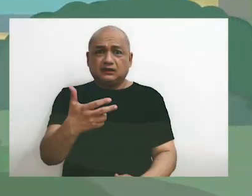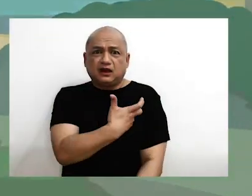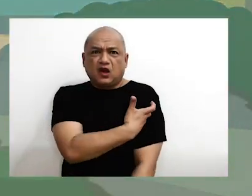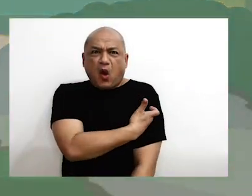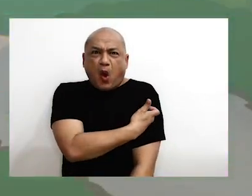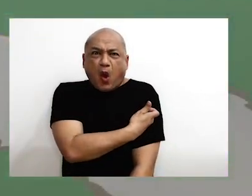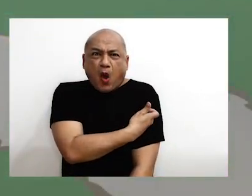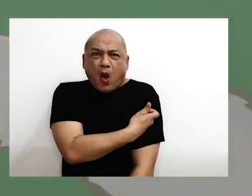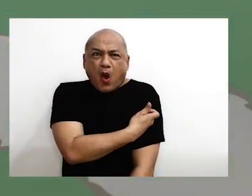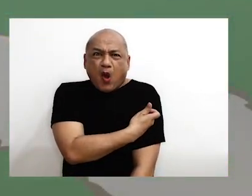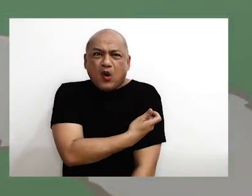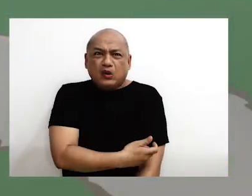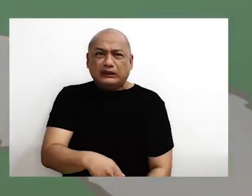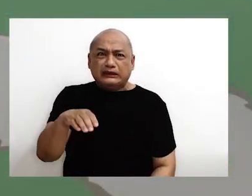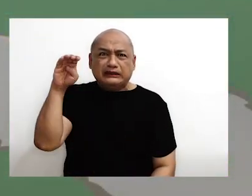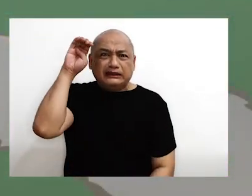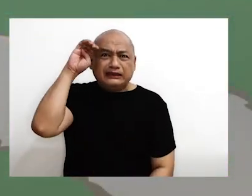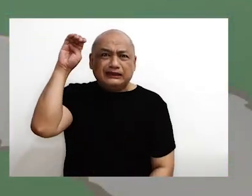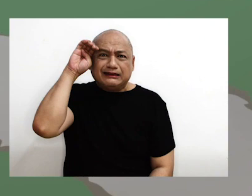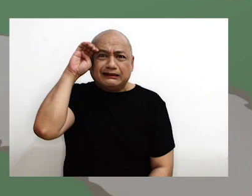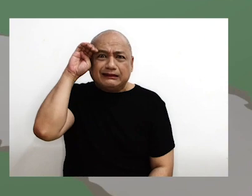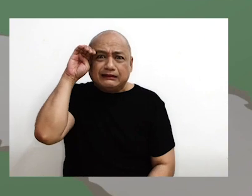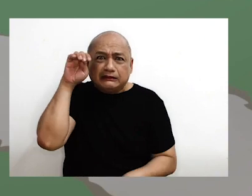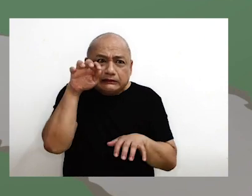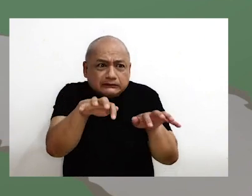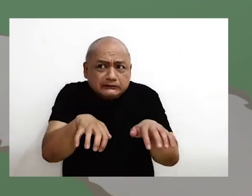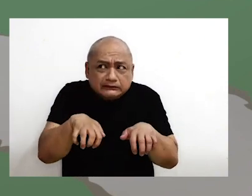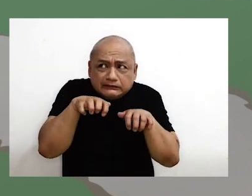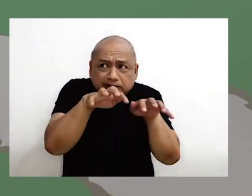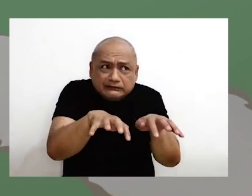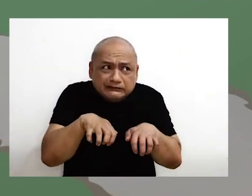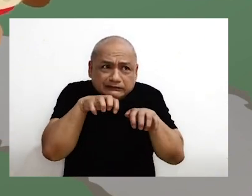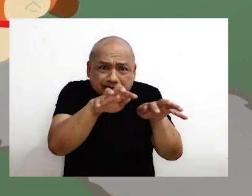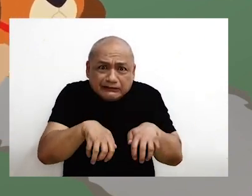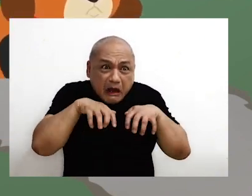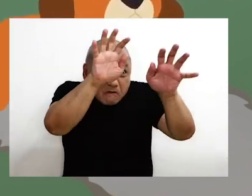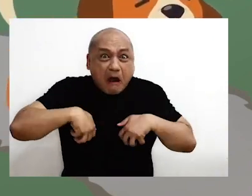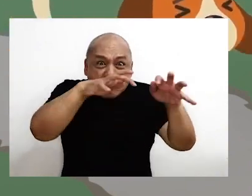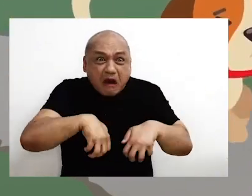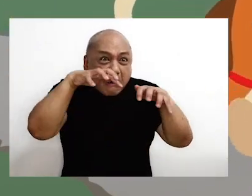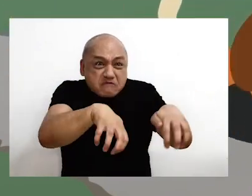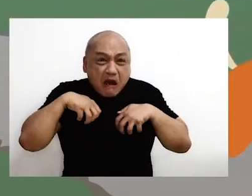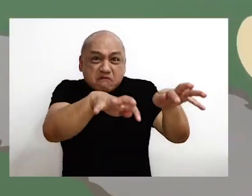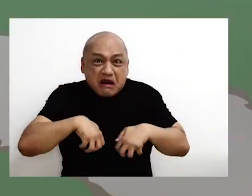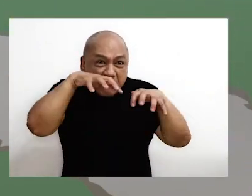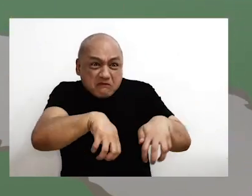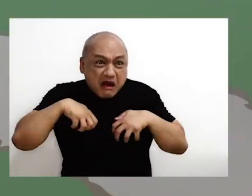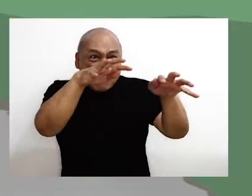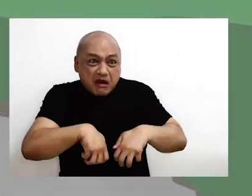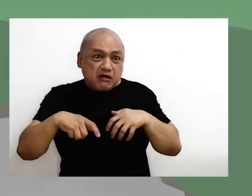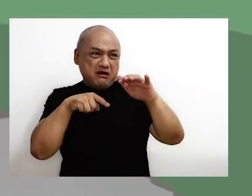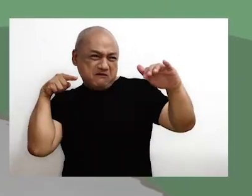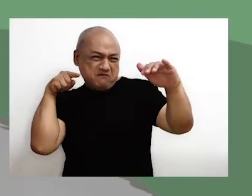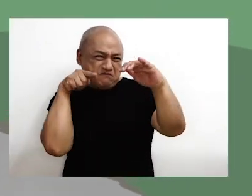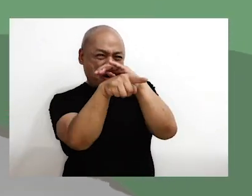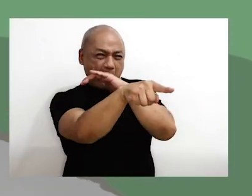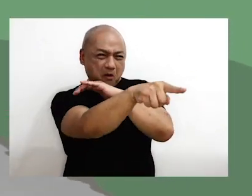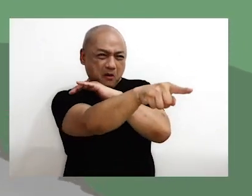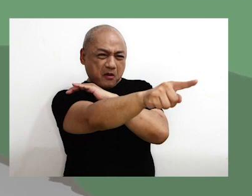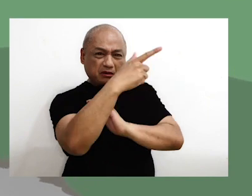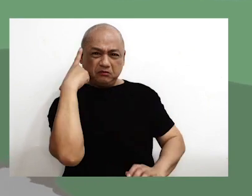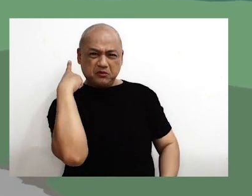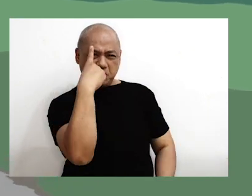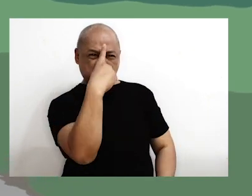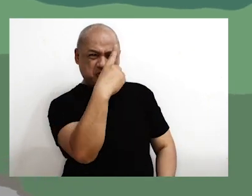Pabilis ng pabilis, palayo ng palayo sa barangay hall ang pagtakbong ginawa ni Biko.